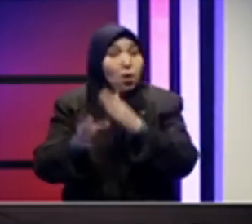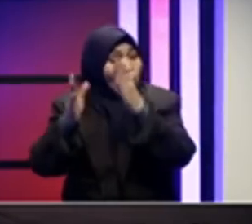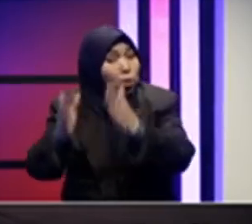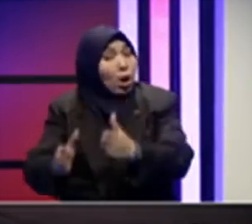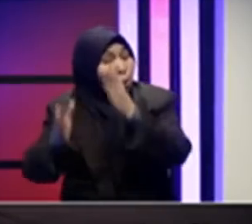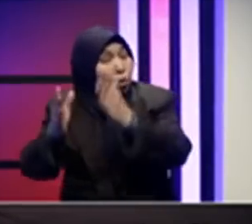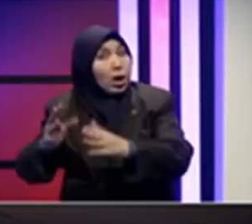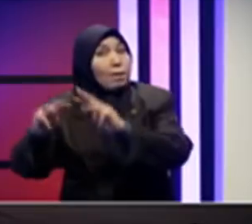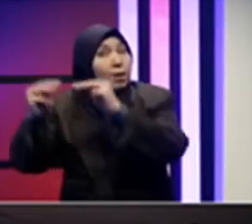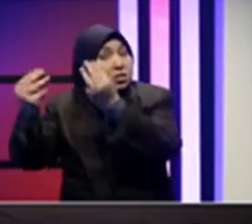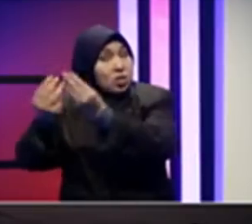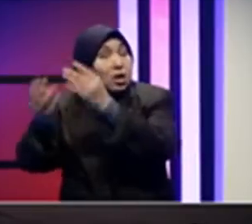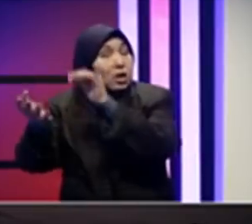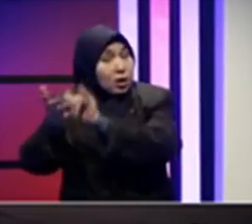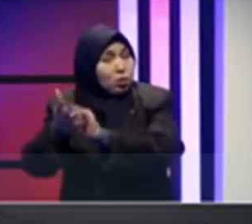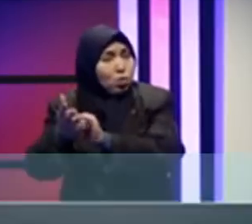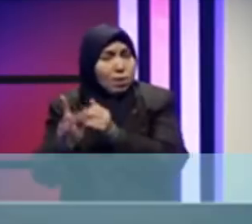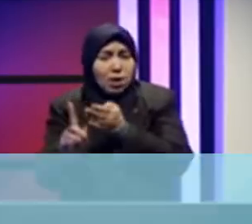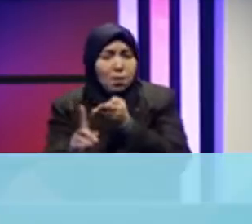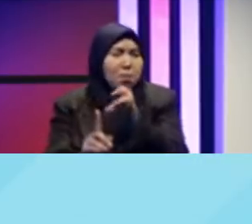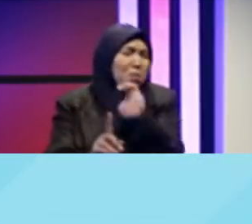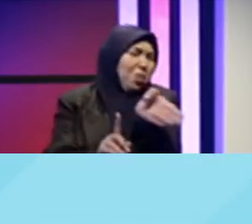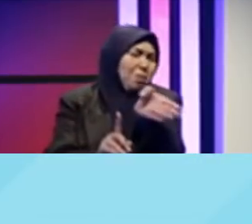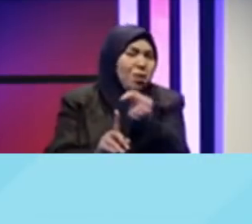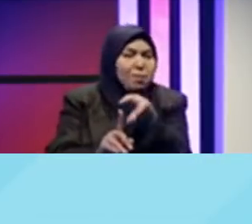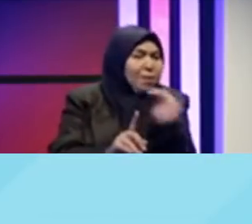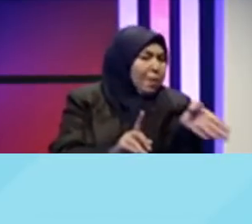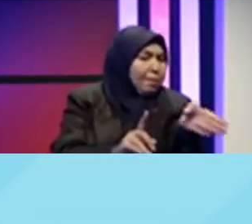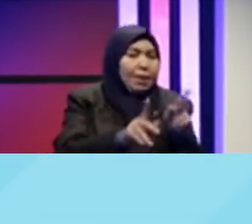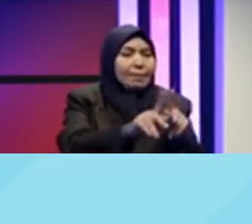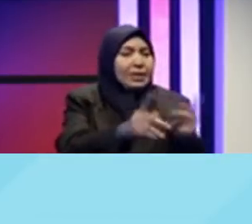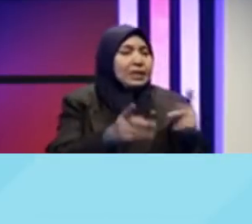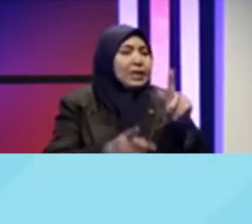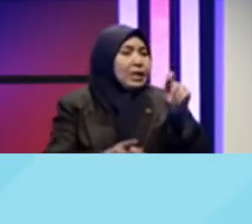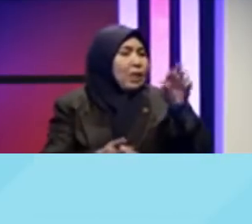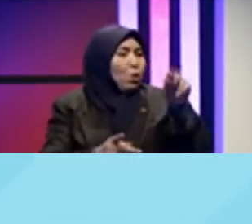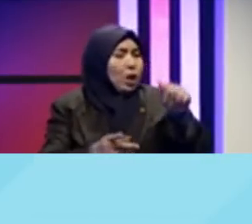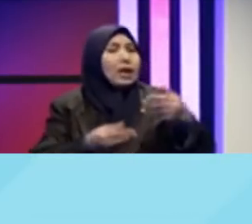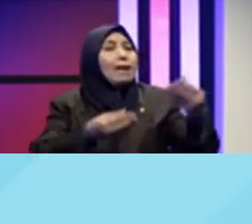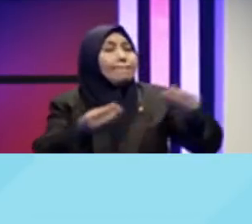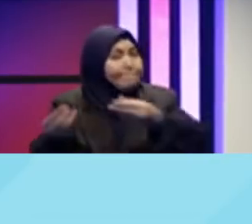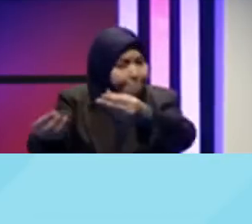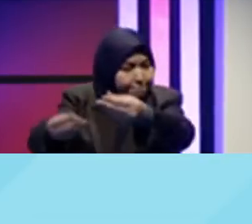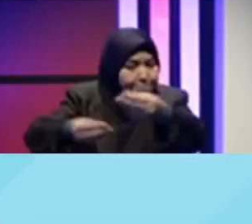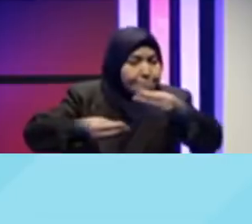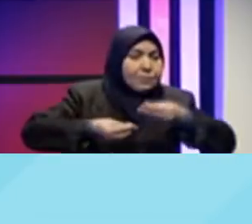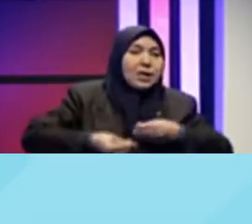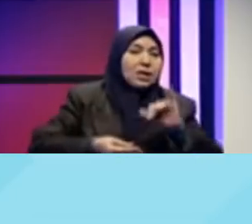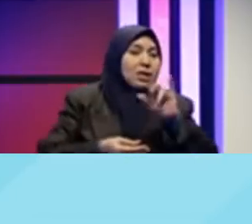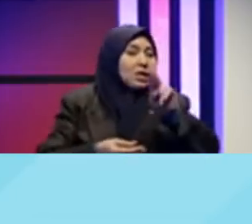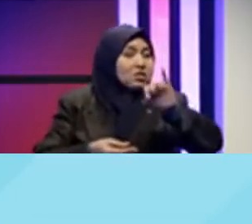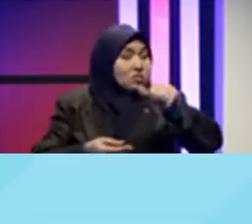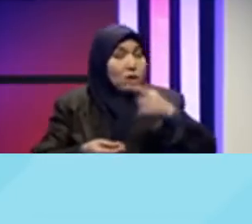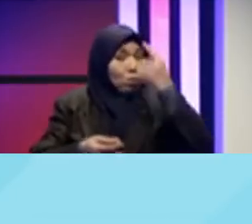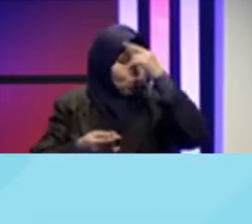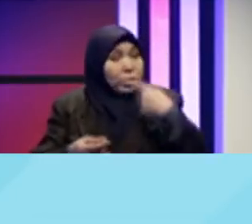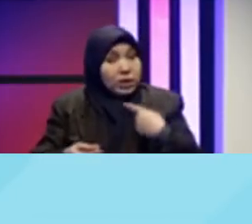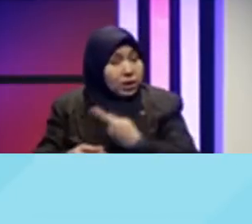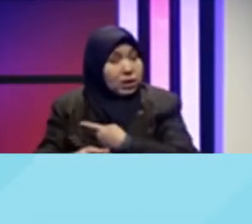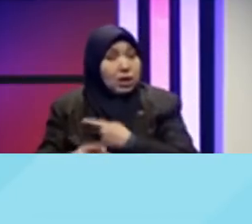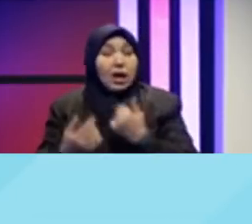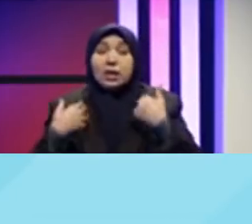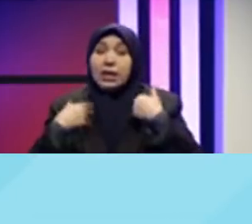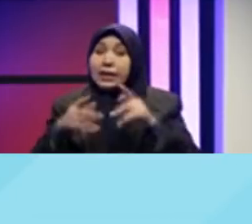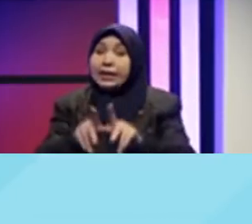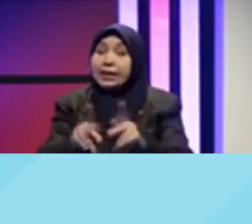itu mana yang menyelewengkan kitab Taurat, ya, dan diberikan Injil pada beliau. Dan bagi kita mempunyai